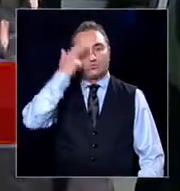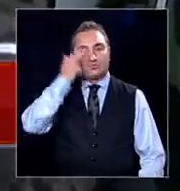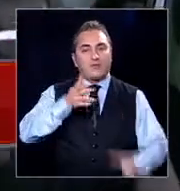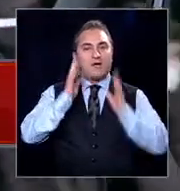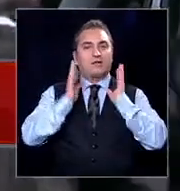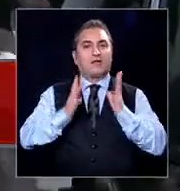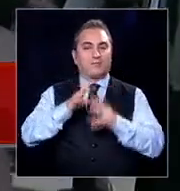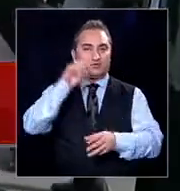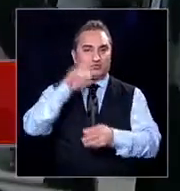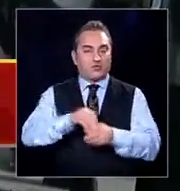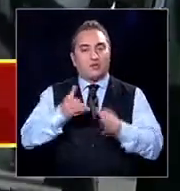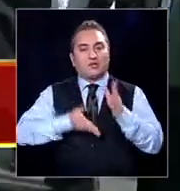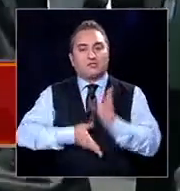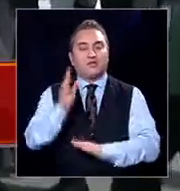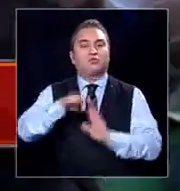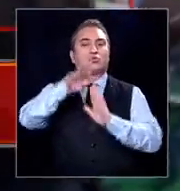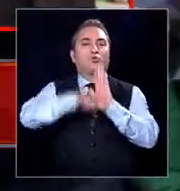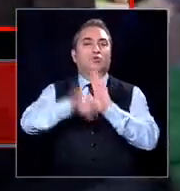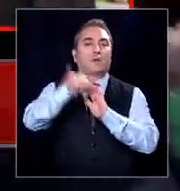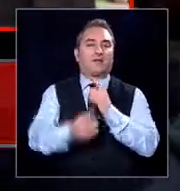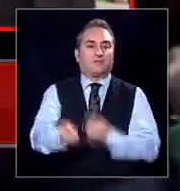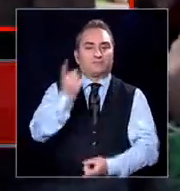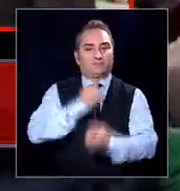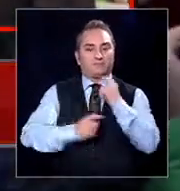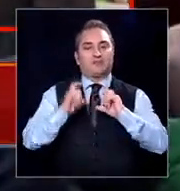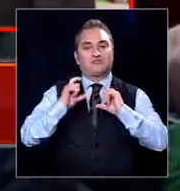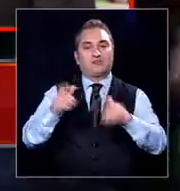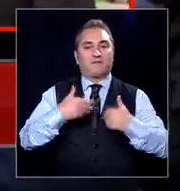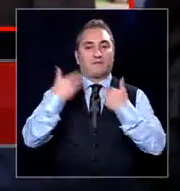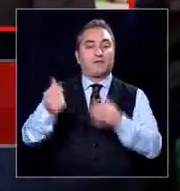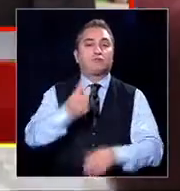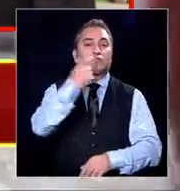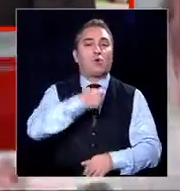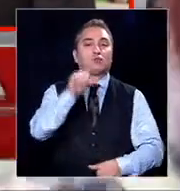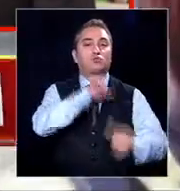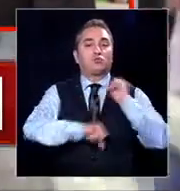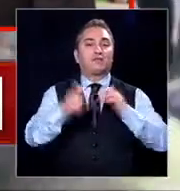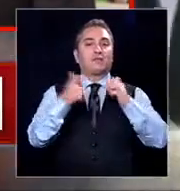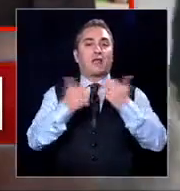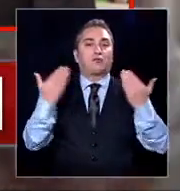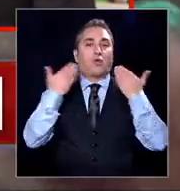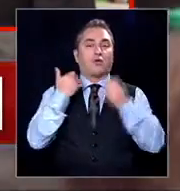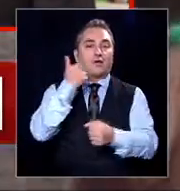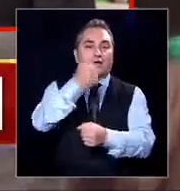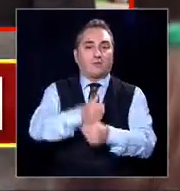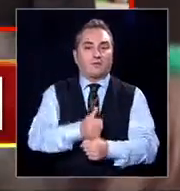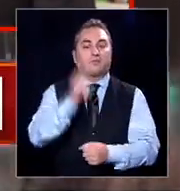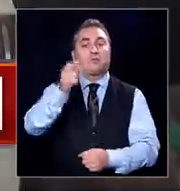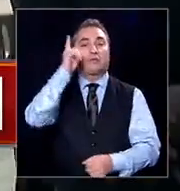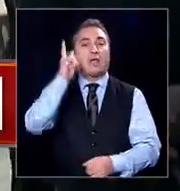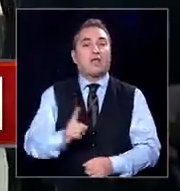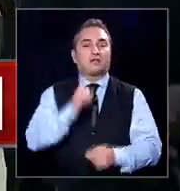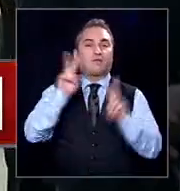çıkışında gündemin sıcak başlıklarını değerlendirdi Cumhurbaşkanı. Boğaziçi Üniversitesi'ndeki rektör atamasıyla ilgili ilk kez